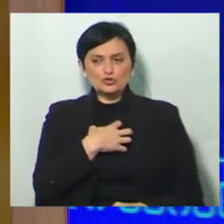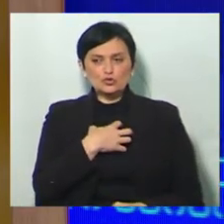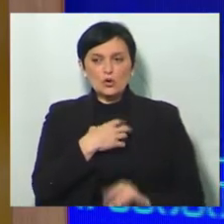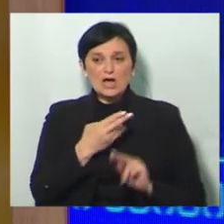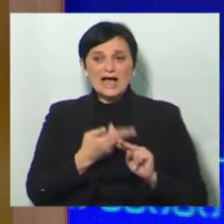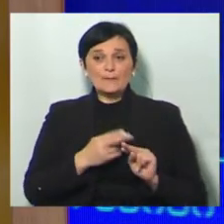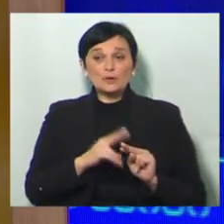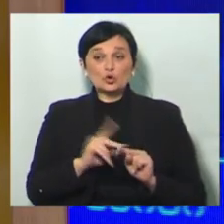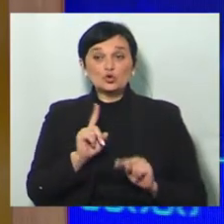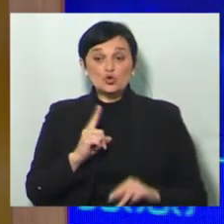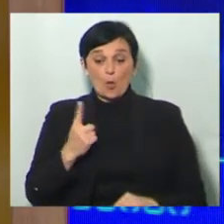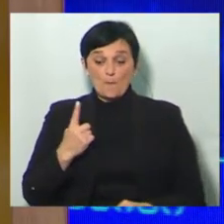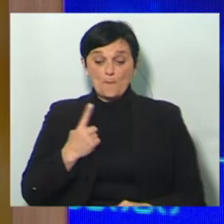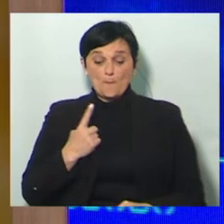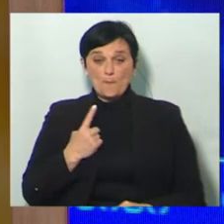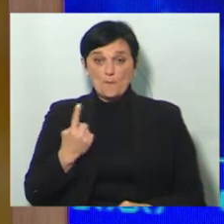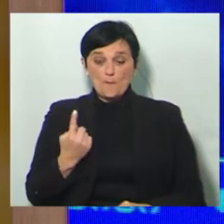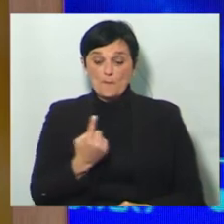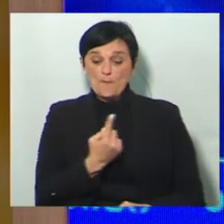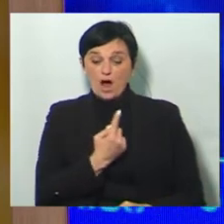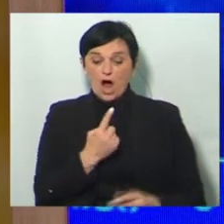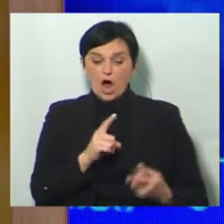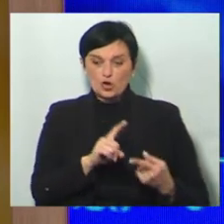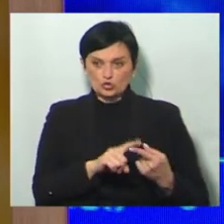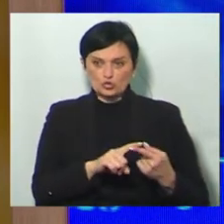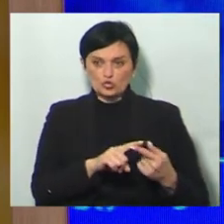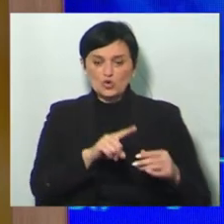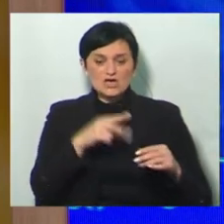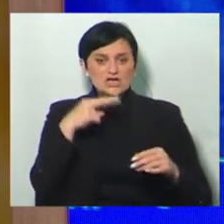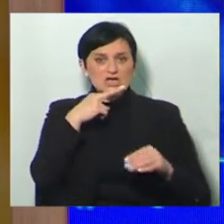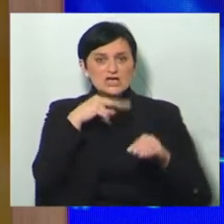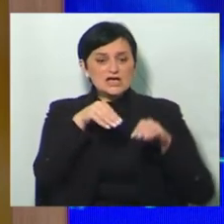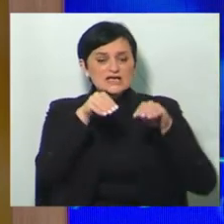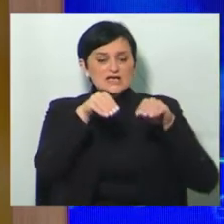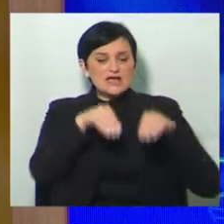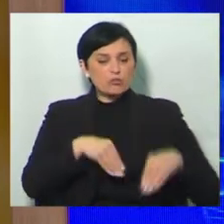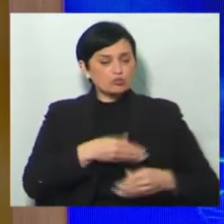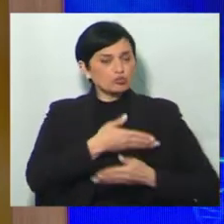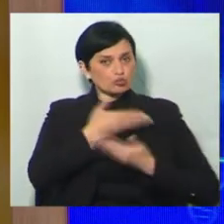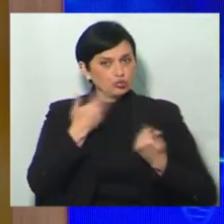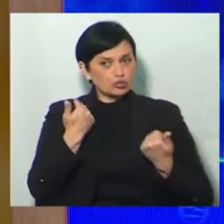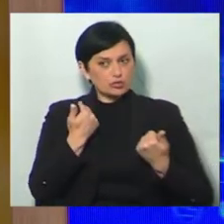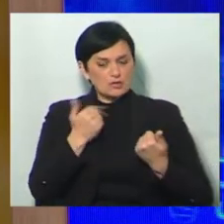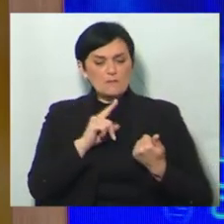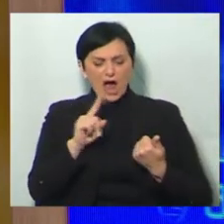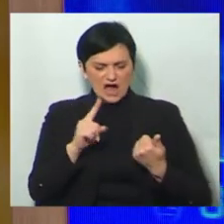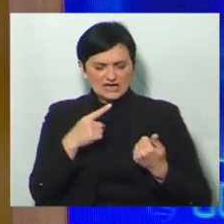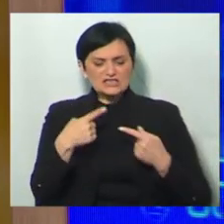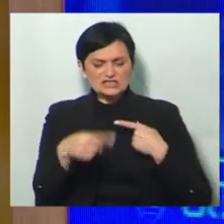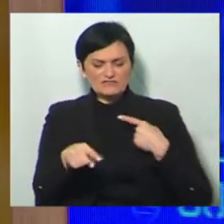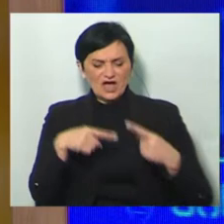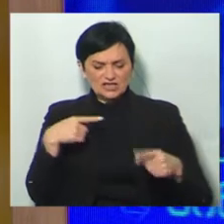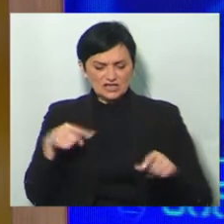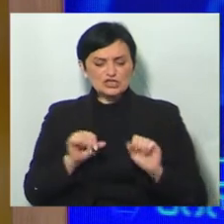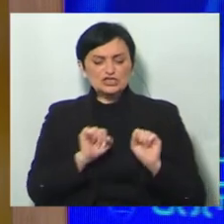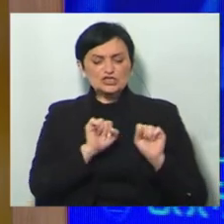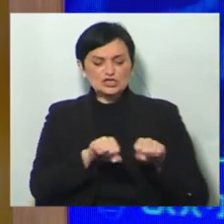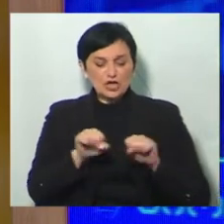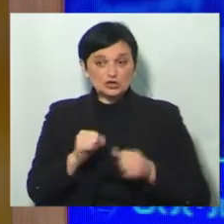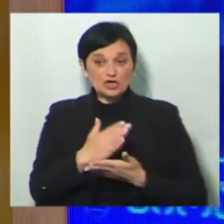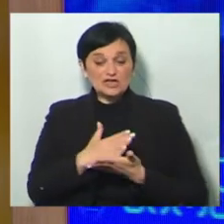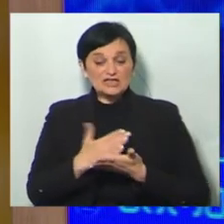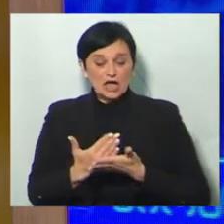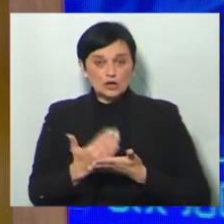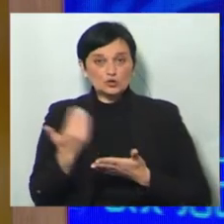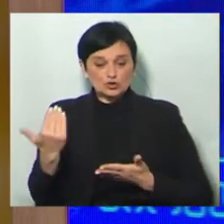imitoram. Mart, o, ba, stand, dacă aș trebui universaluri recepti, ar guax, tum, sa guax, schoade, schoa, sa șoa, leba, roma, ze, dați, nați, i lobrit,